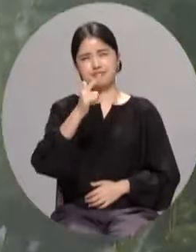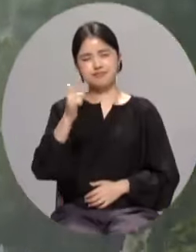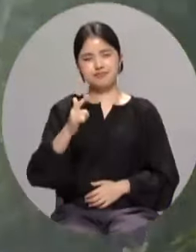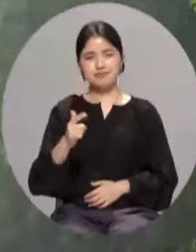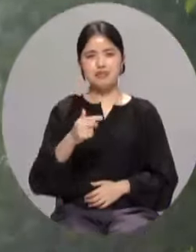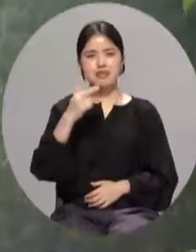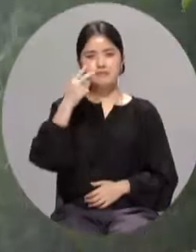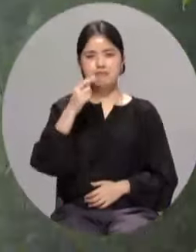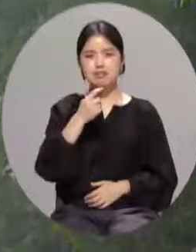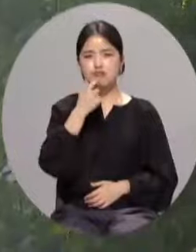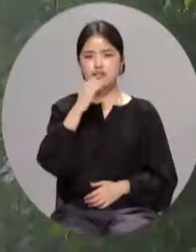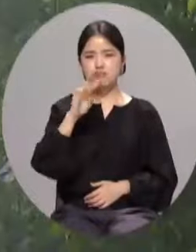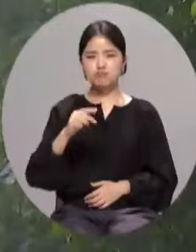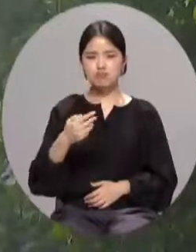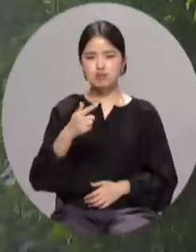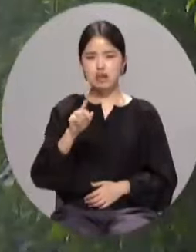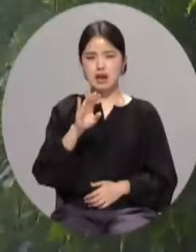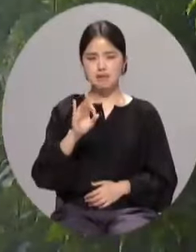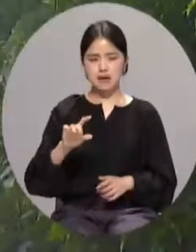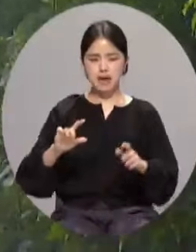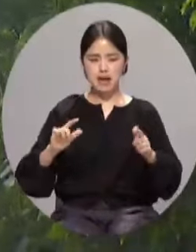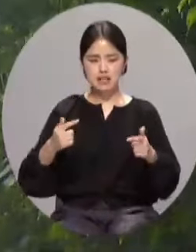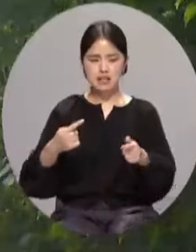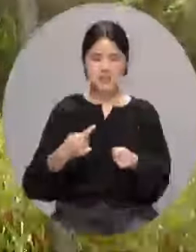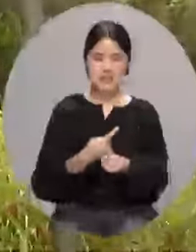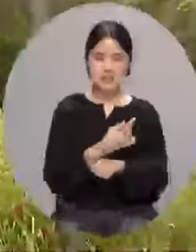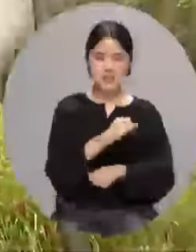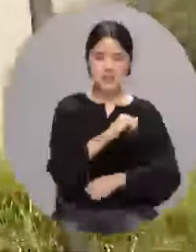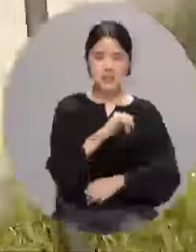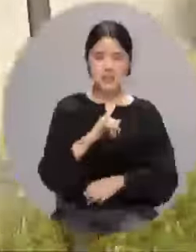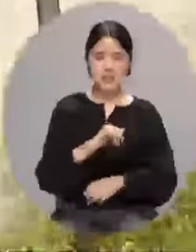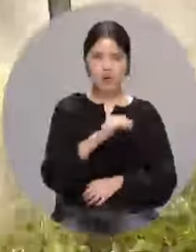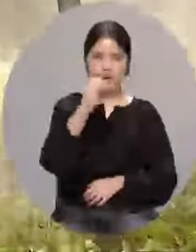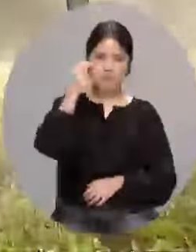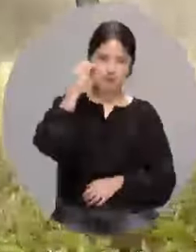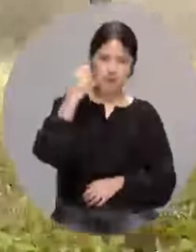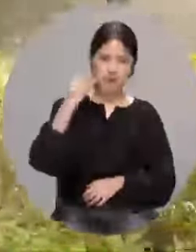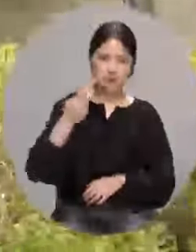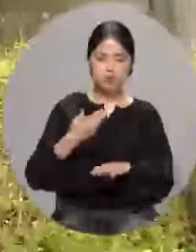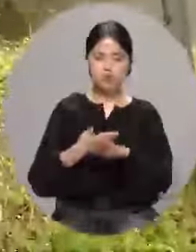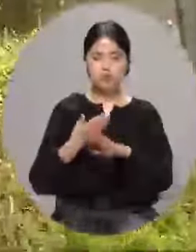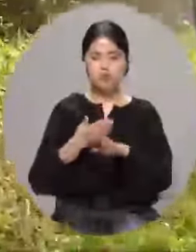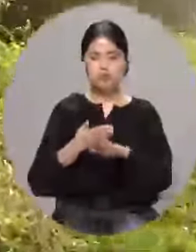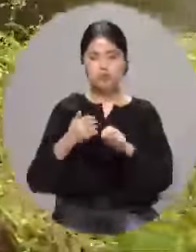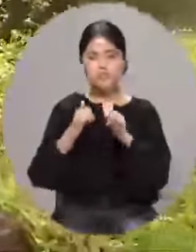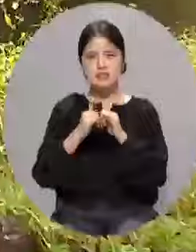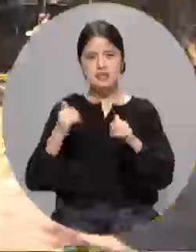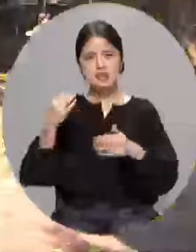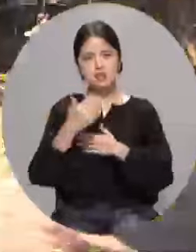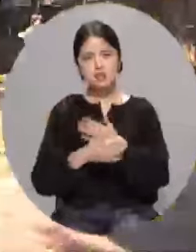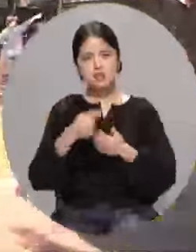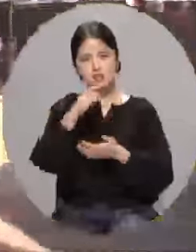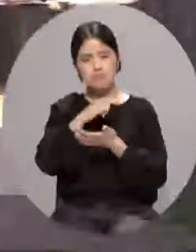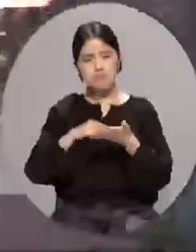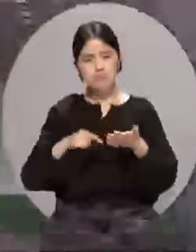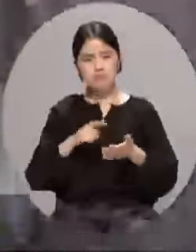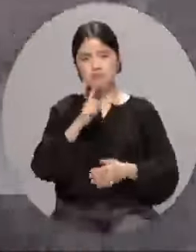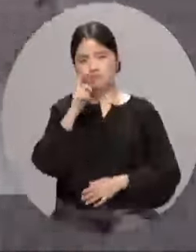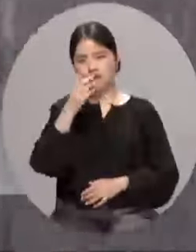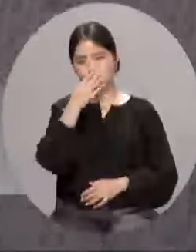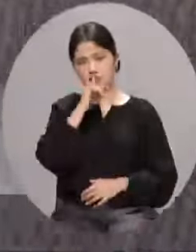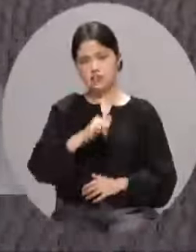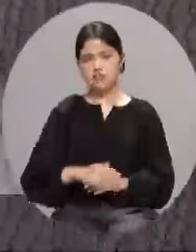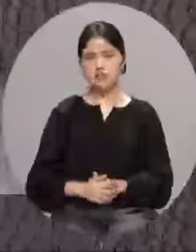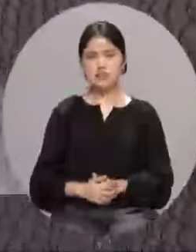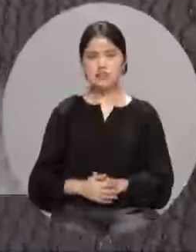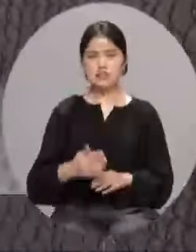미국 흰불나방이 아닌 다른 생물 집단에 영향을 끼치거나 주민들의 또 다른 민원을 야기할 수도 있습니다.